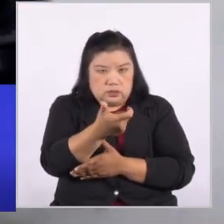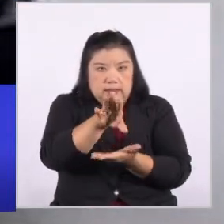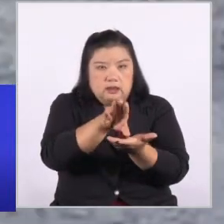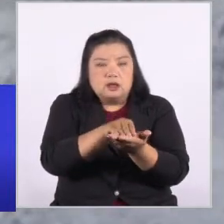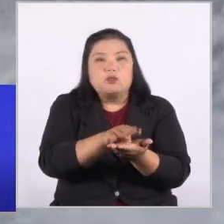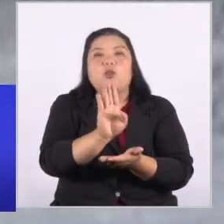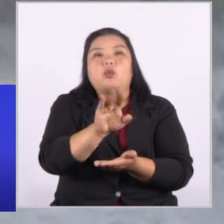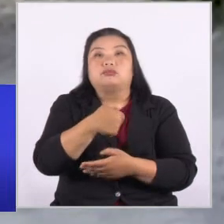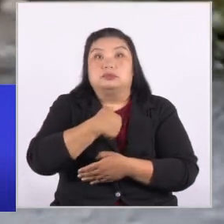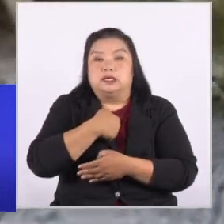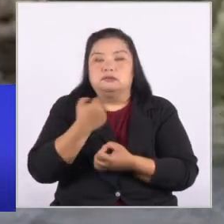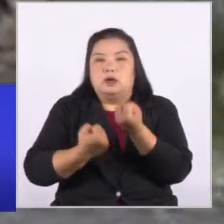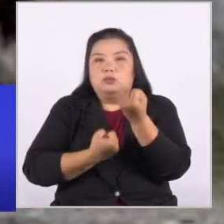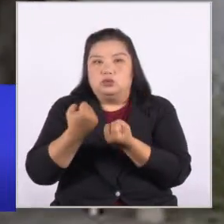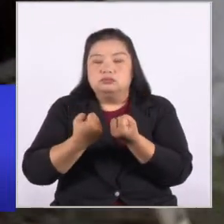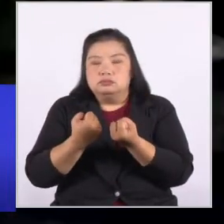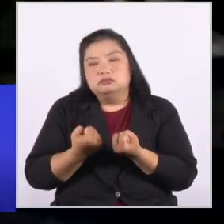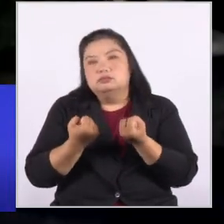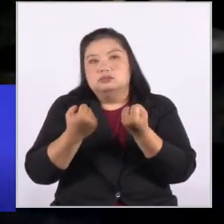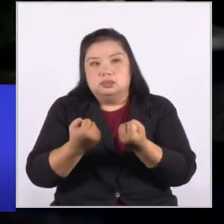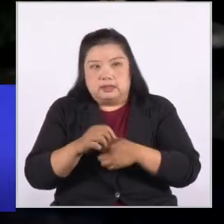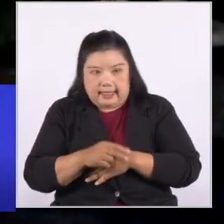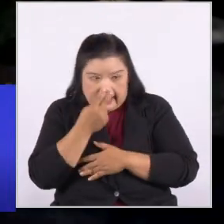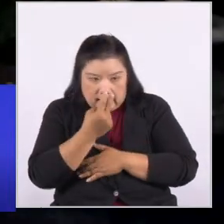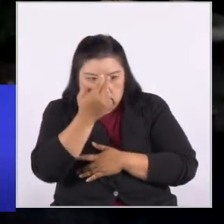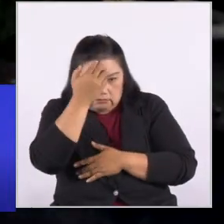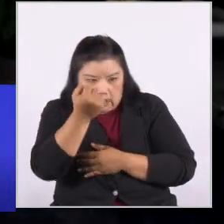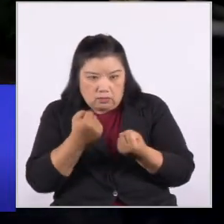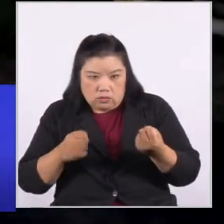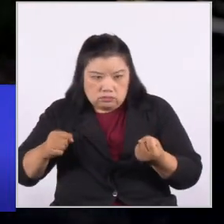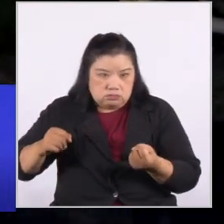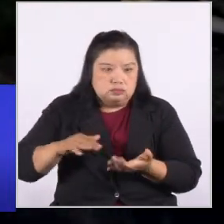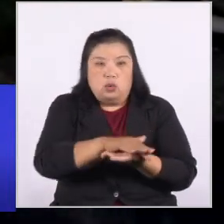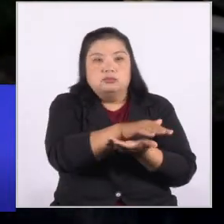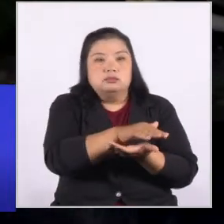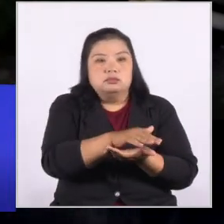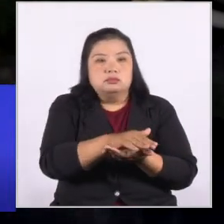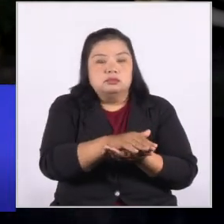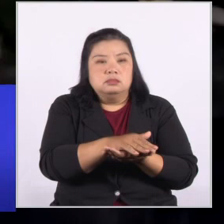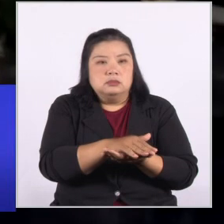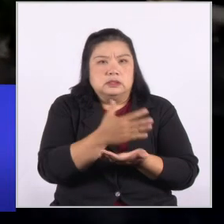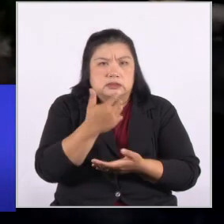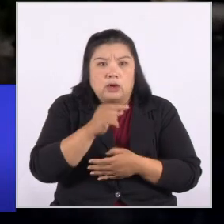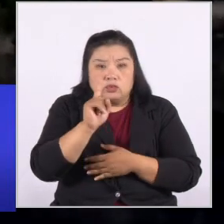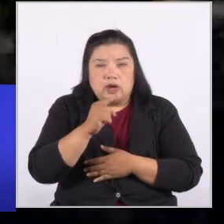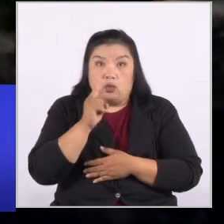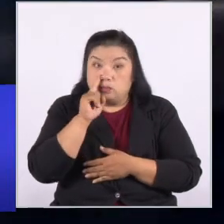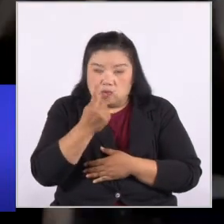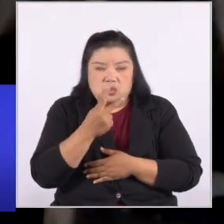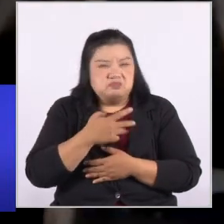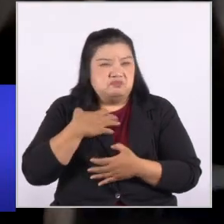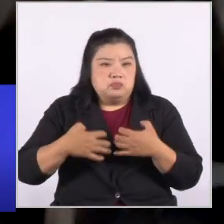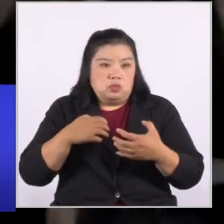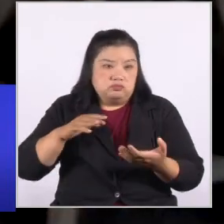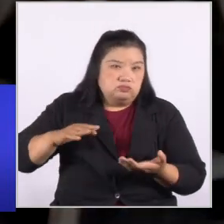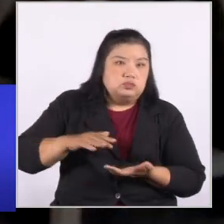ได้ขับรถเข้าไปจอดคนขับได้ลงมาทำลายป้ายหาเสียงและก็ขับรถชนป้ายไม่หนำใจเหยียบป้ายเข้าไปอีกจนป้ายเขา